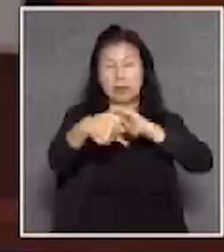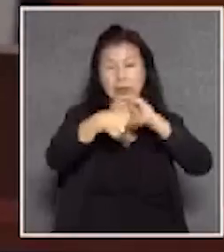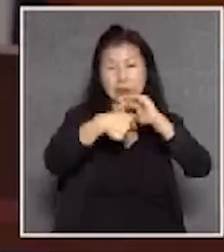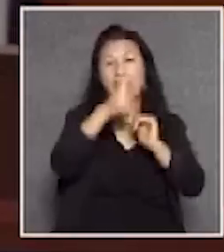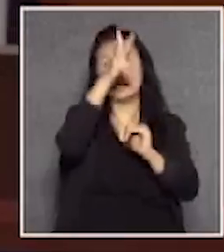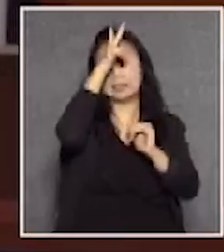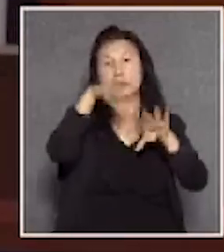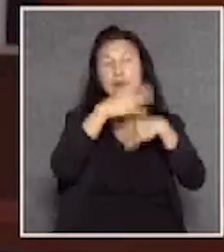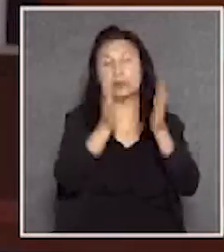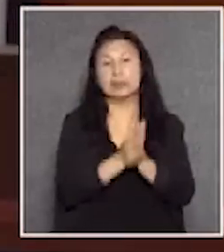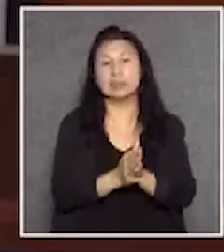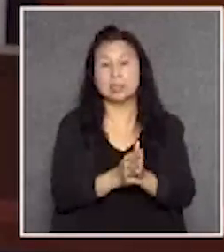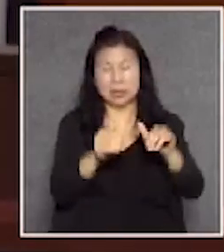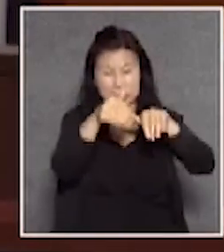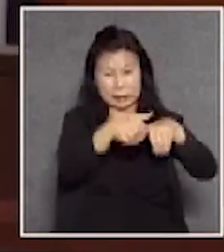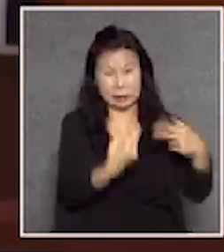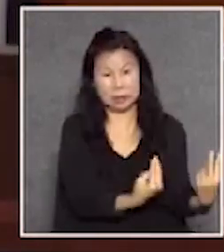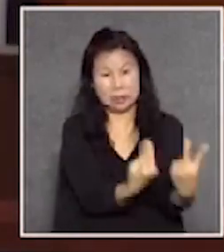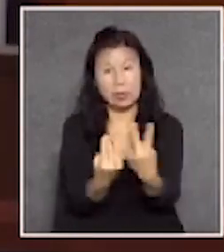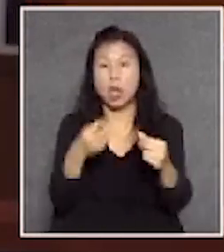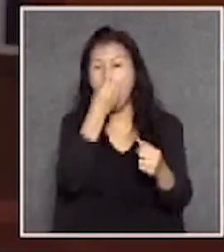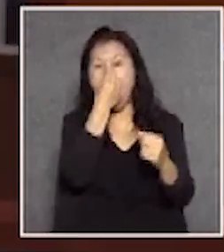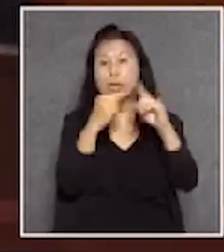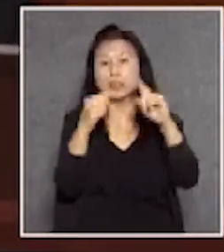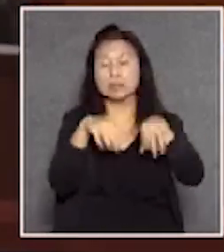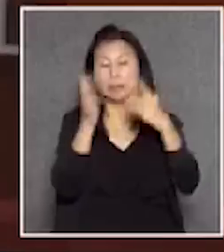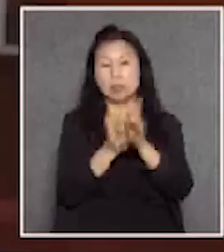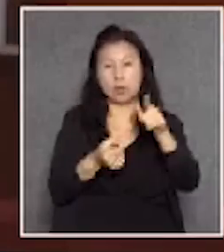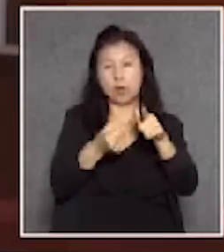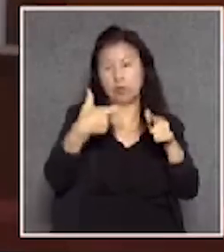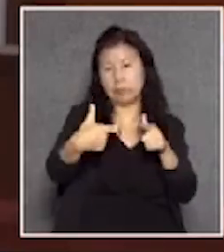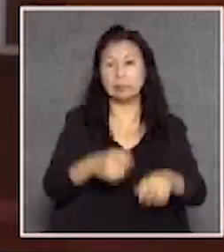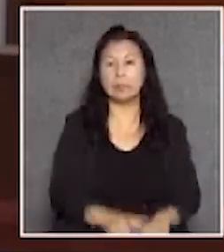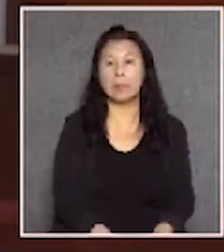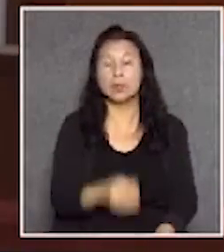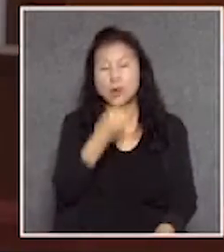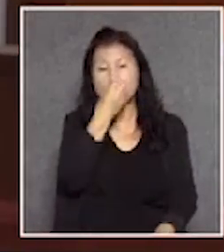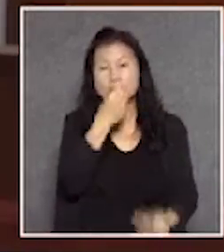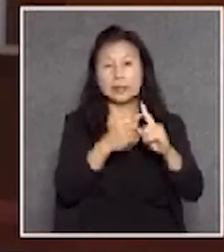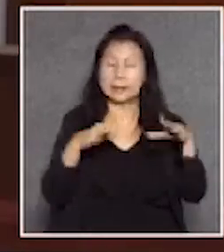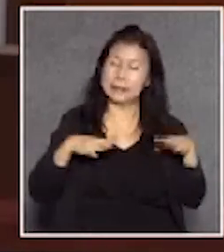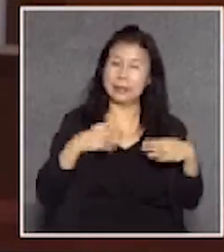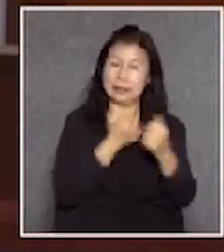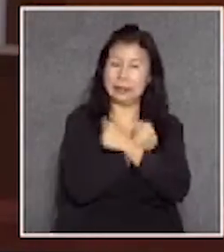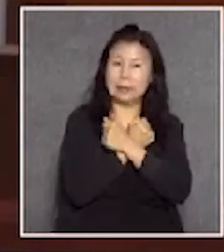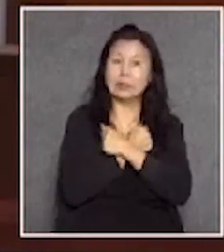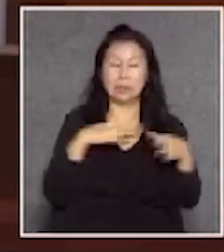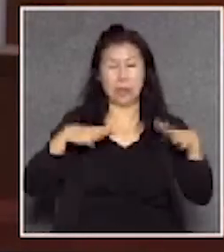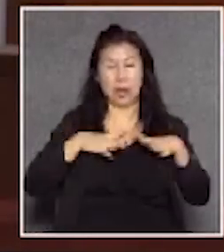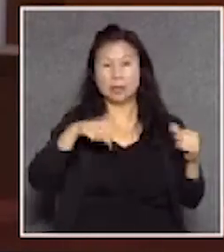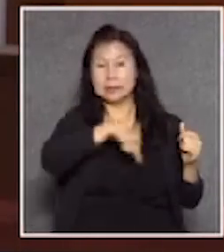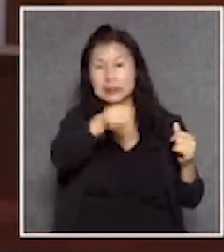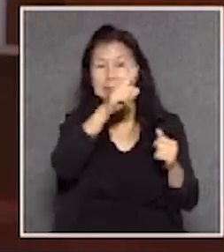府。郊野公園是全體港人均沾的公共資產，讓港人在公餘時間接觸和享受大自